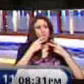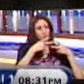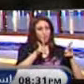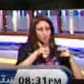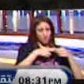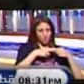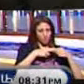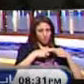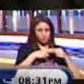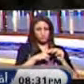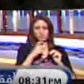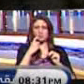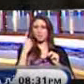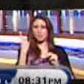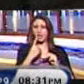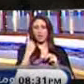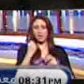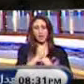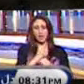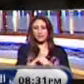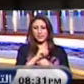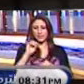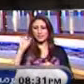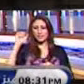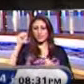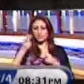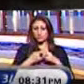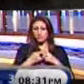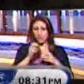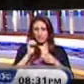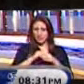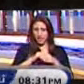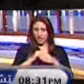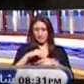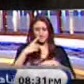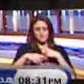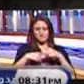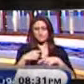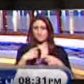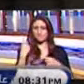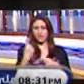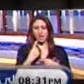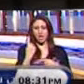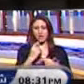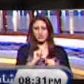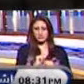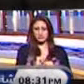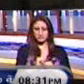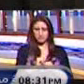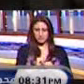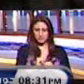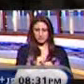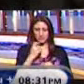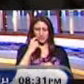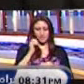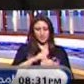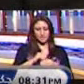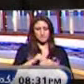بالرفض لن تؤثر على العملية الانتخابية، ونحن سنسير في اتجاه إرجاء الانتخابات أيا